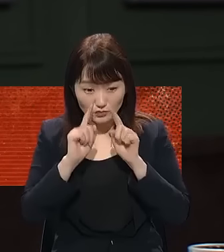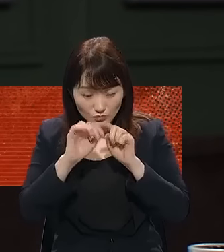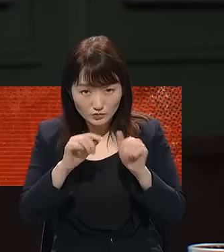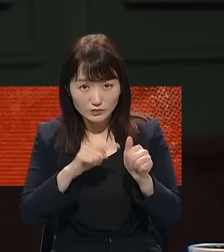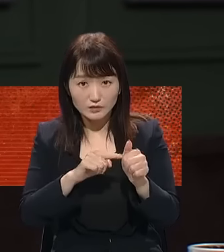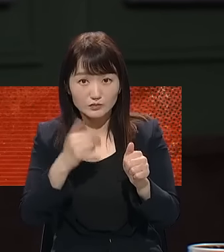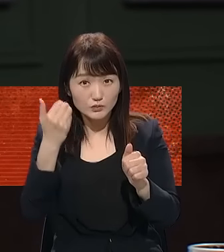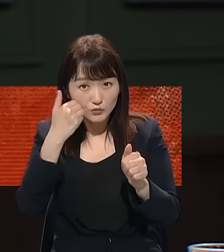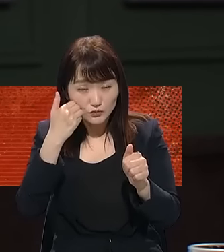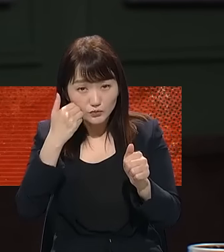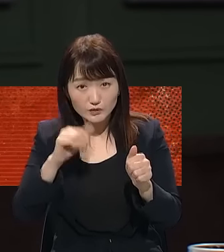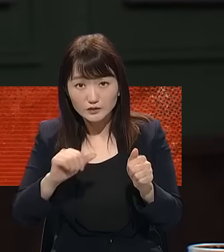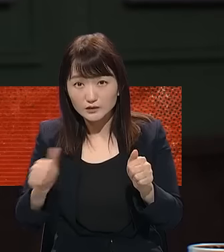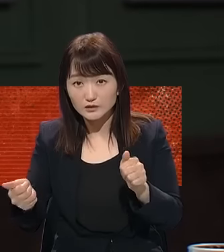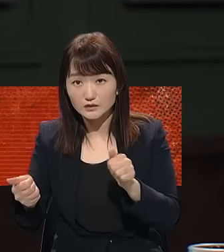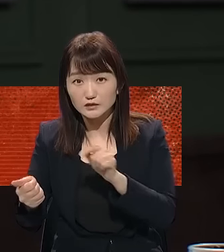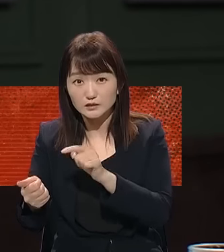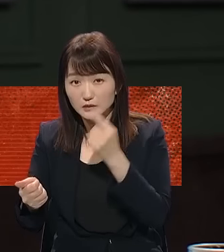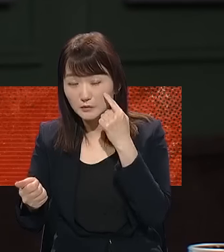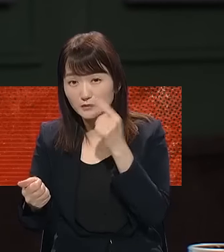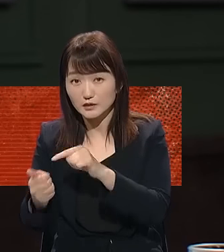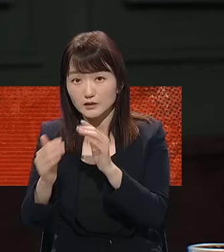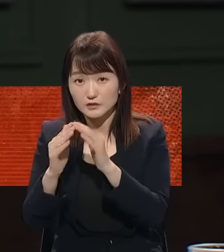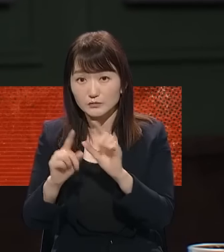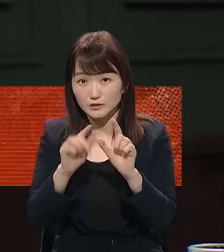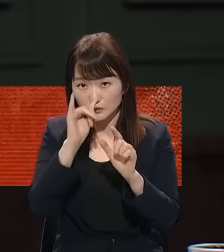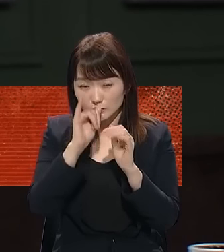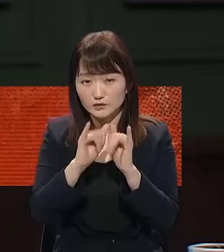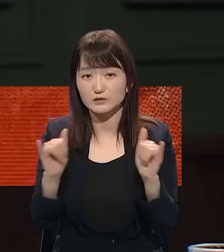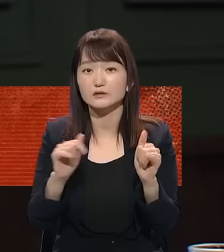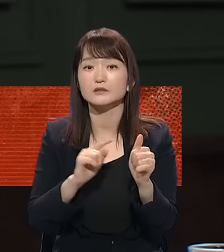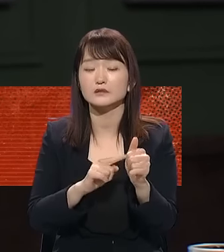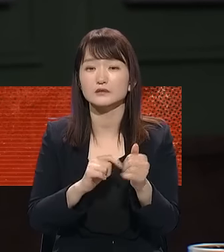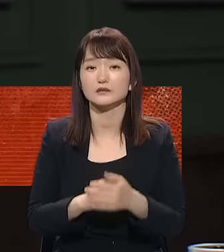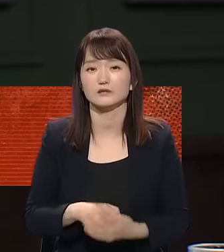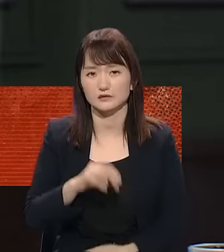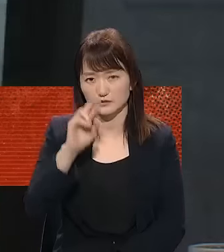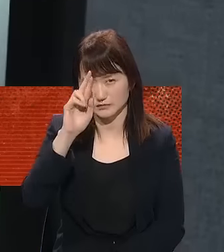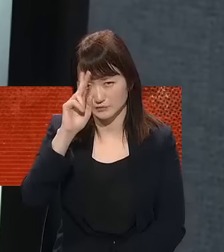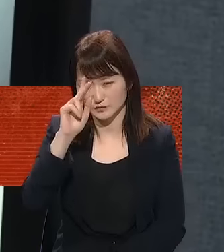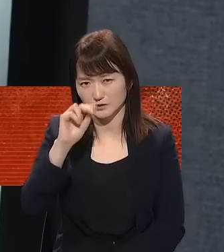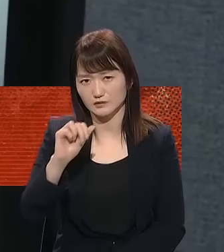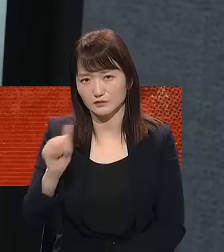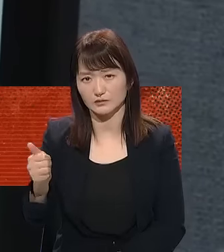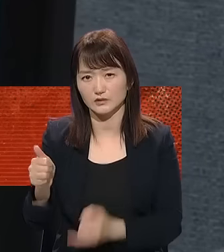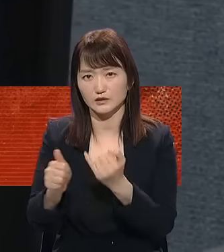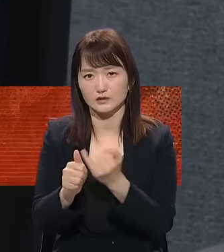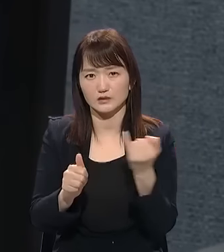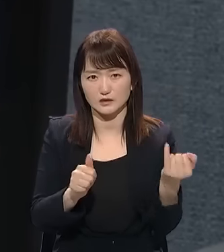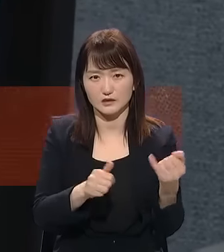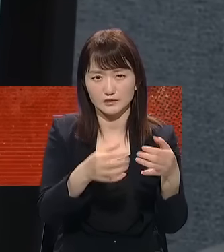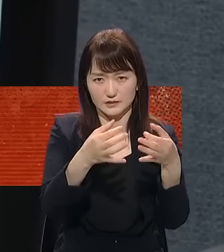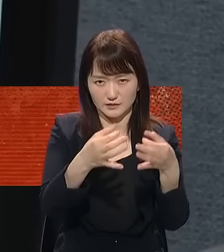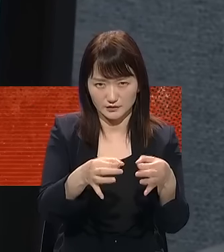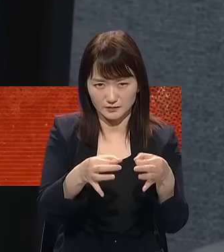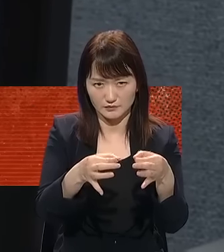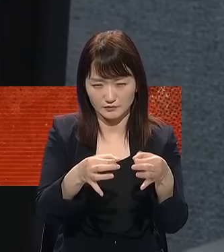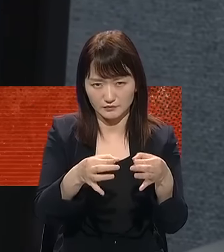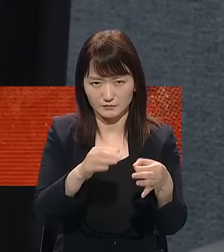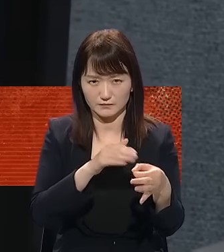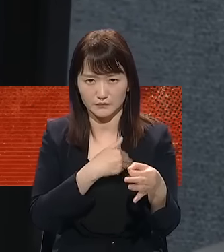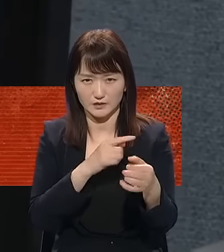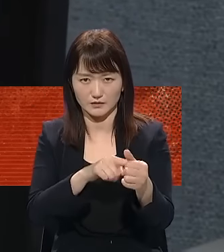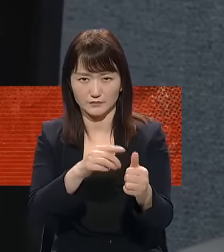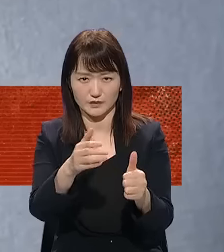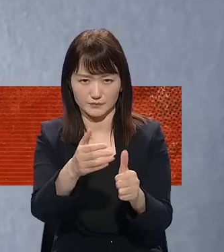바로 시신이 나온 집에 살고 있었던 사람이었고 경찰은 일단 진박 씨 아내 김씨 그리고 김씨 씨의 내연 남인 정시를